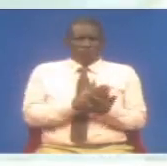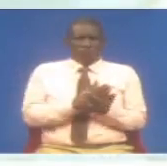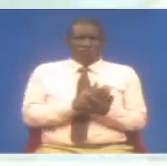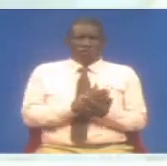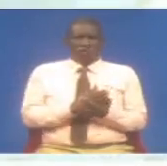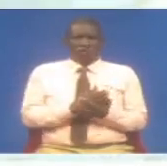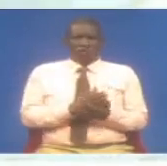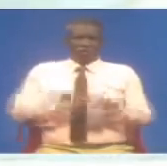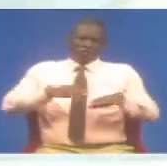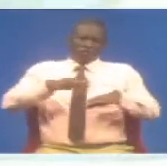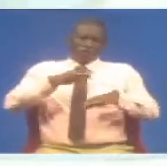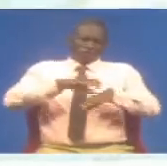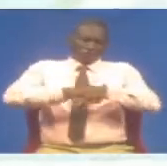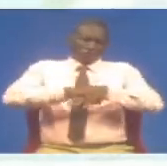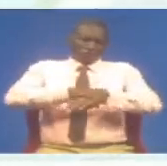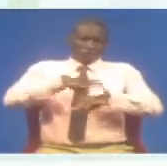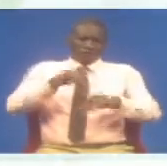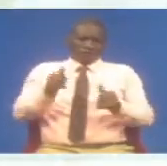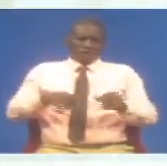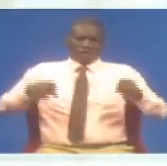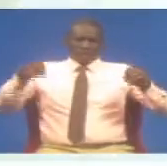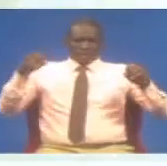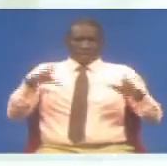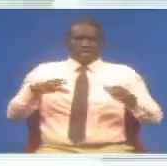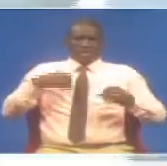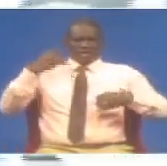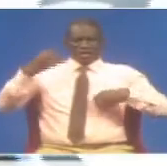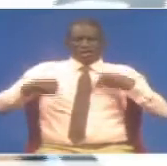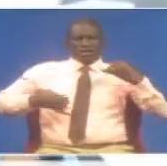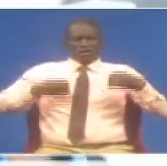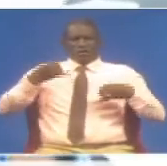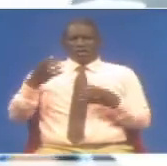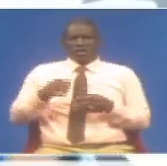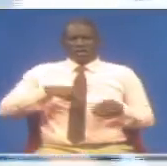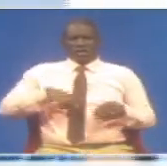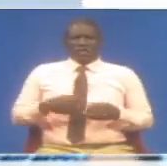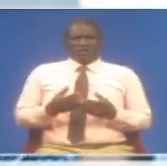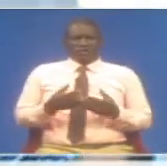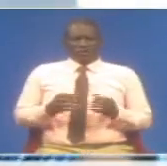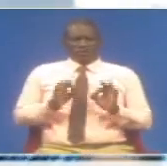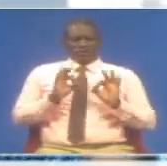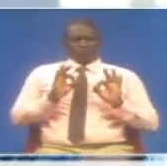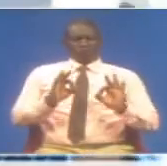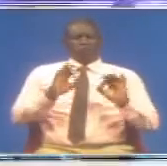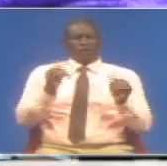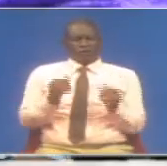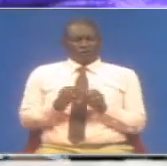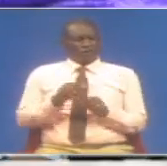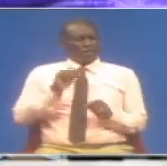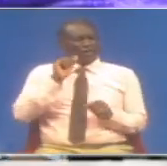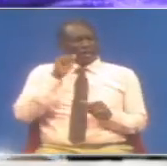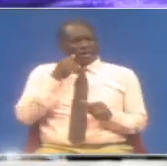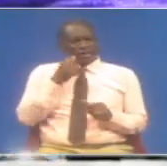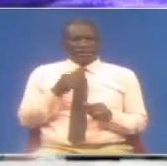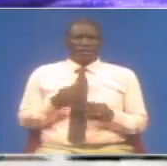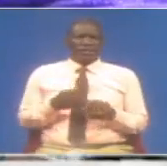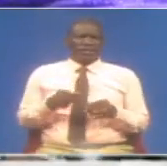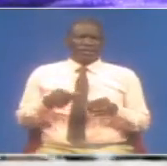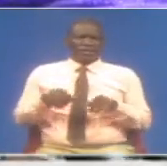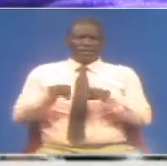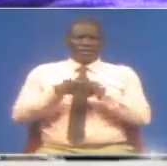ameguswa vizuri. Ni dhahiri anaridhia raha hapa. Na feel so fresh, very nice. Nime is